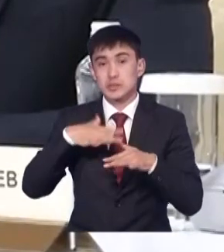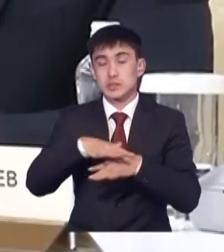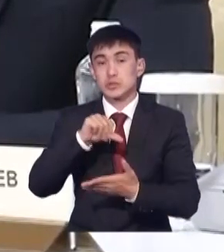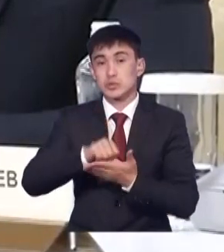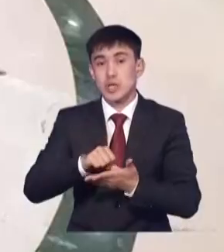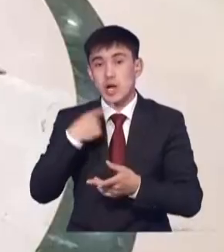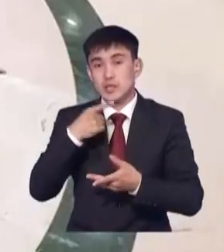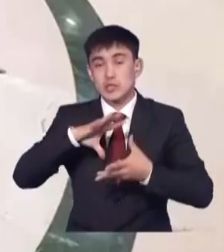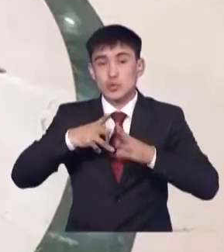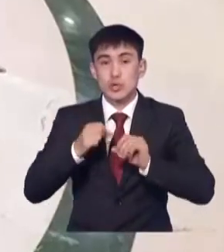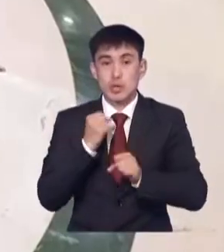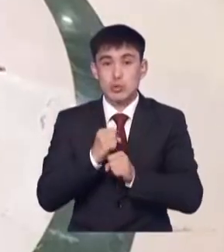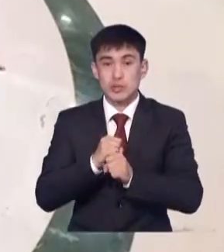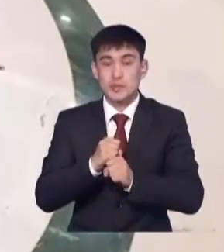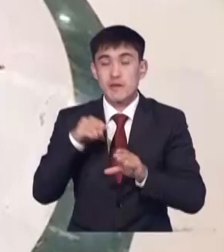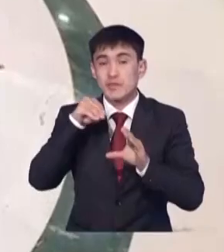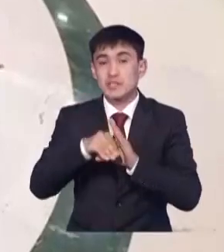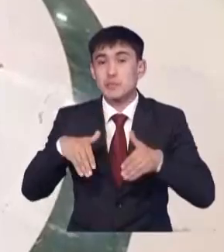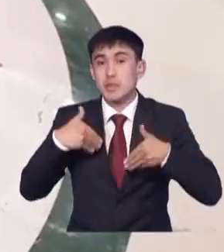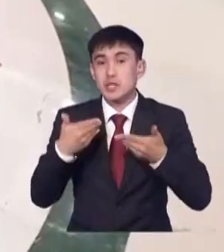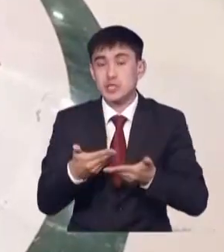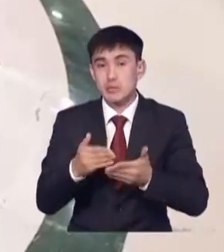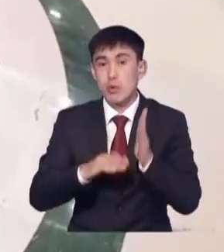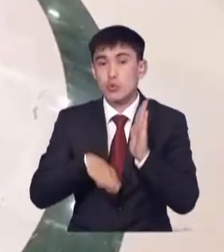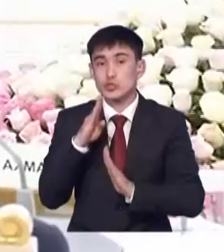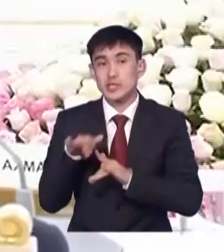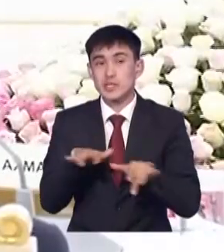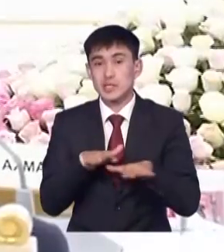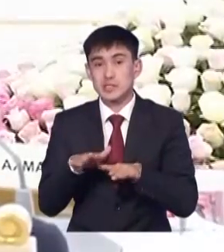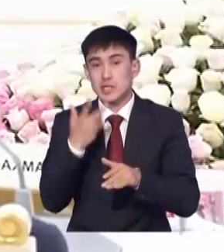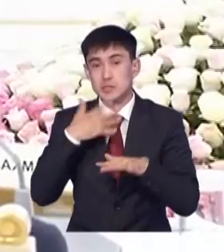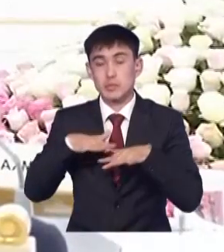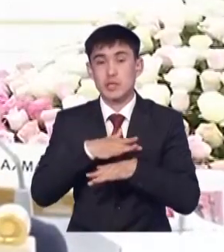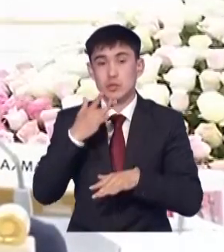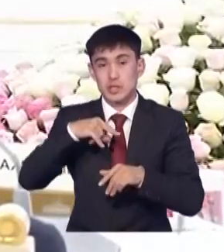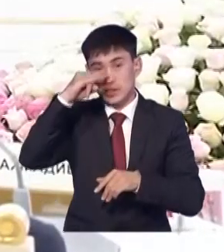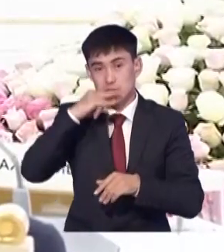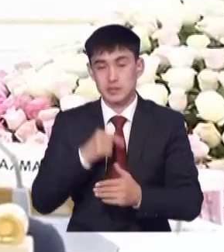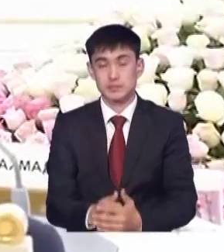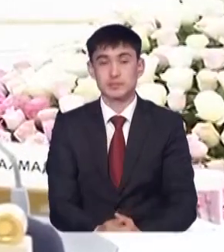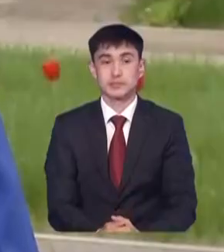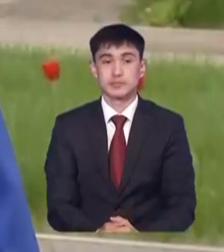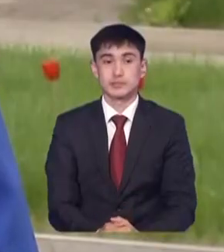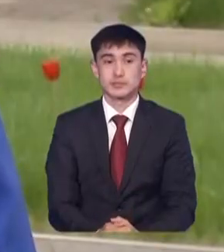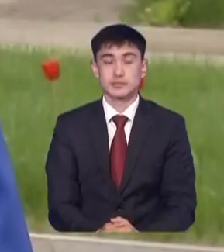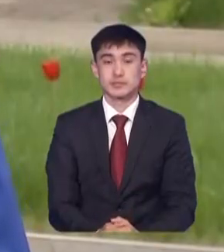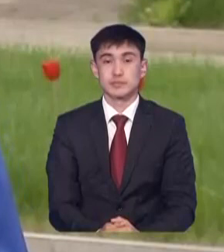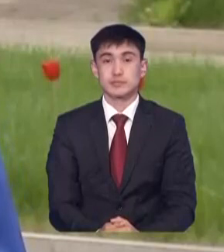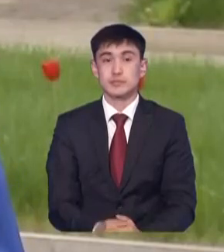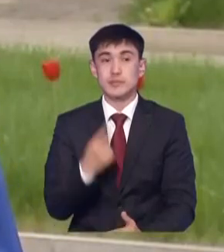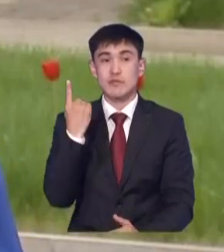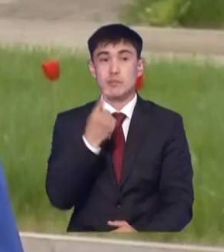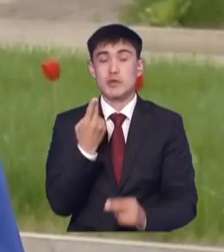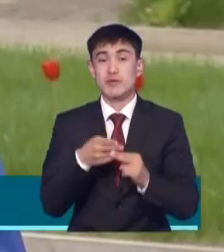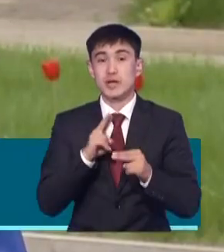только подвели итоги работы, но и внесли ряд предложений по улучшению деятельности Ассамблеи народа Казахстана. Во-первых, это